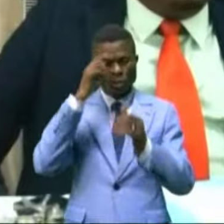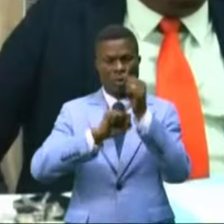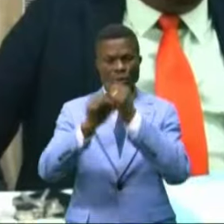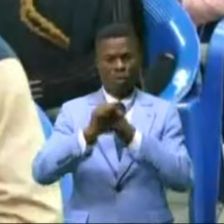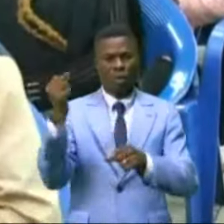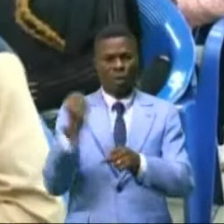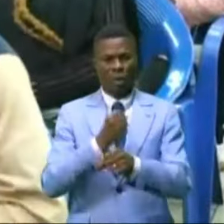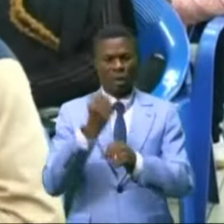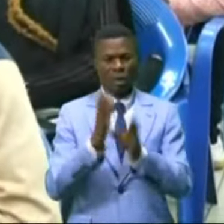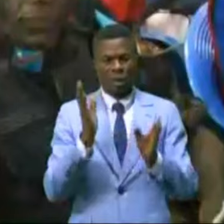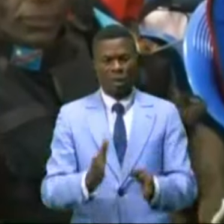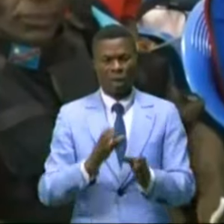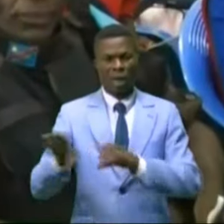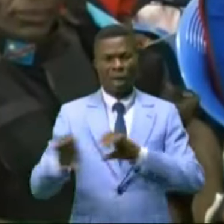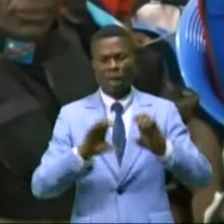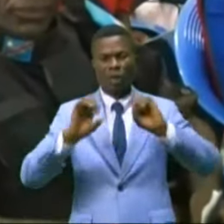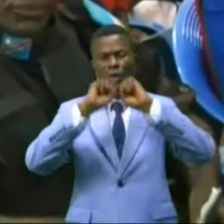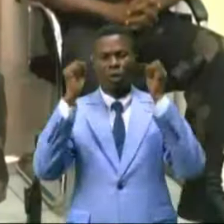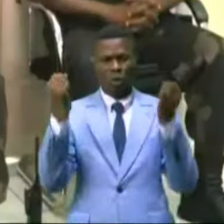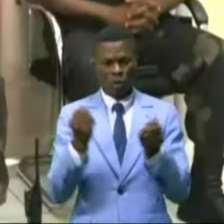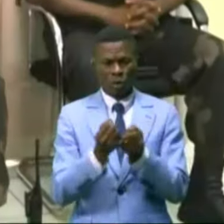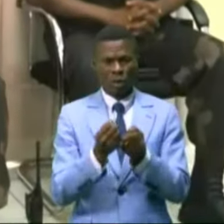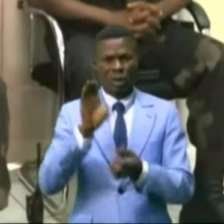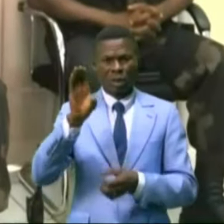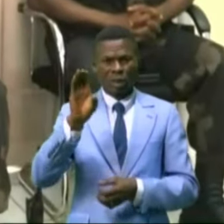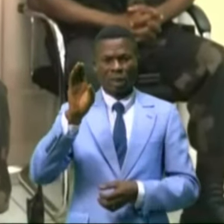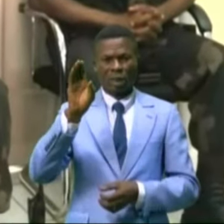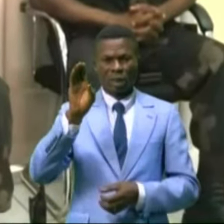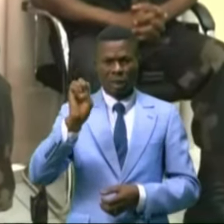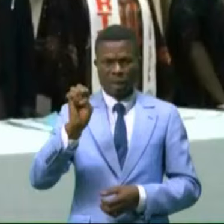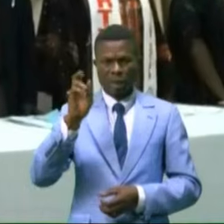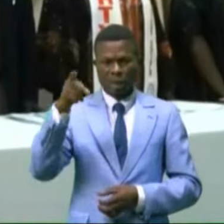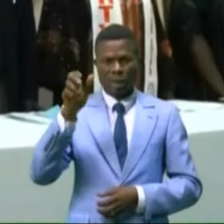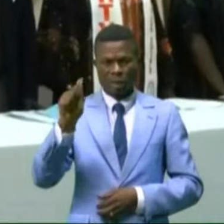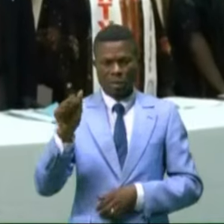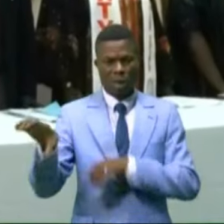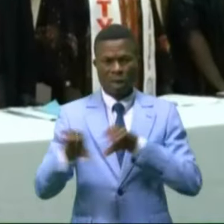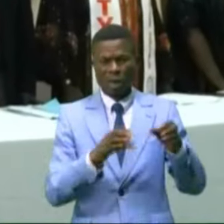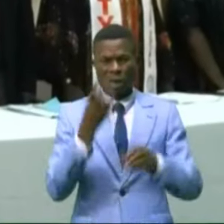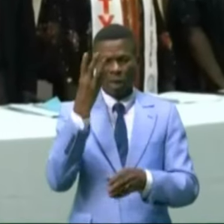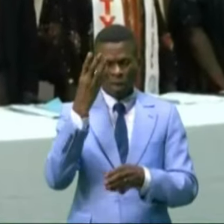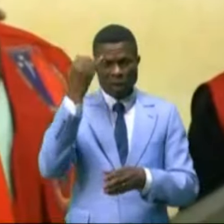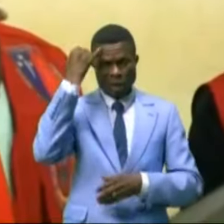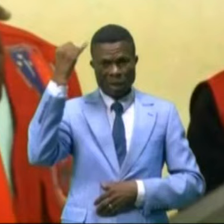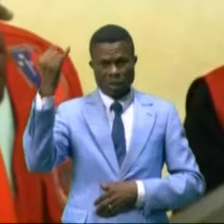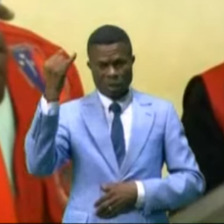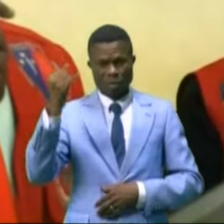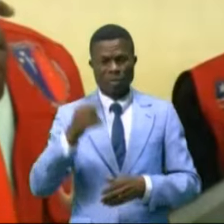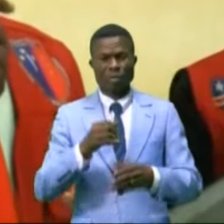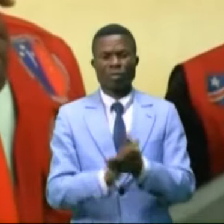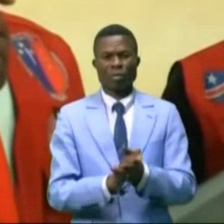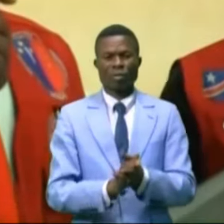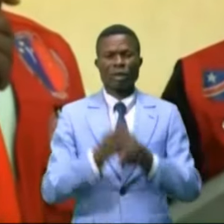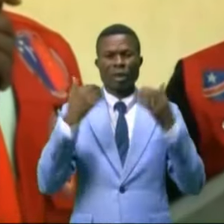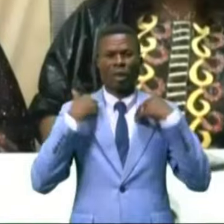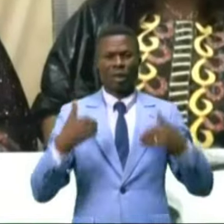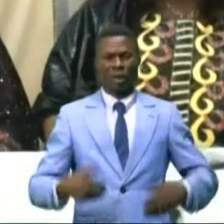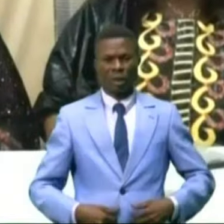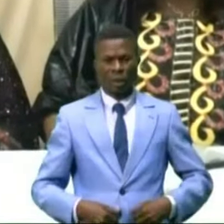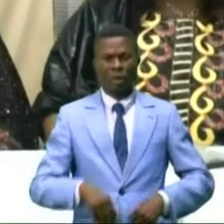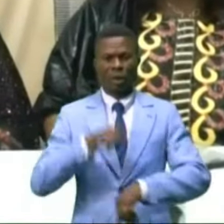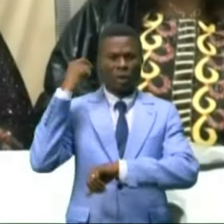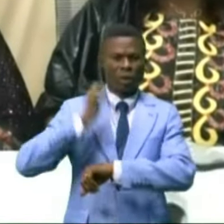professionnelle et action sociale s passe unime a lancé les activités basées sur quatre axes la didactique la santé